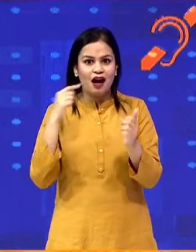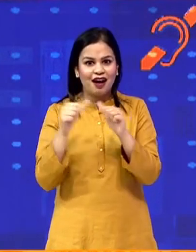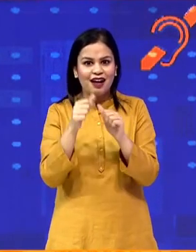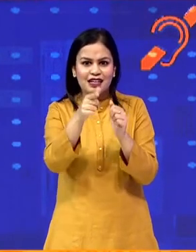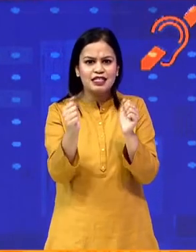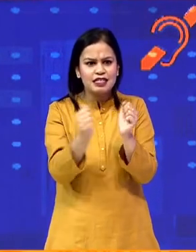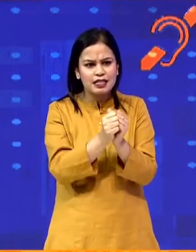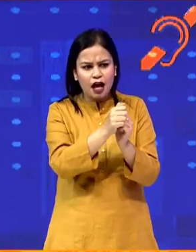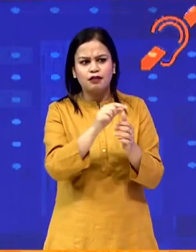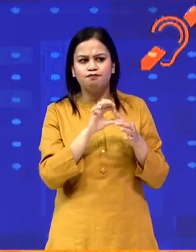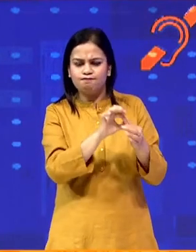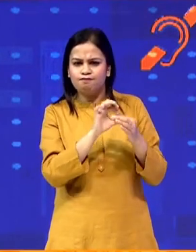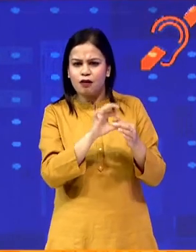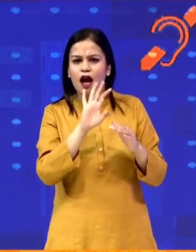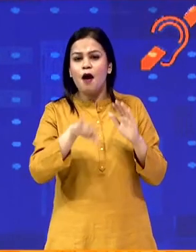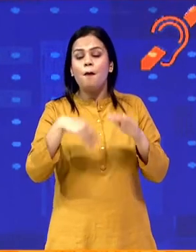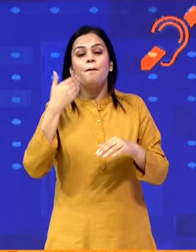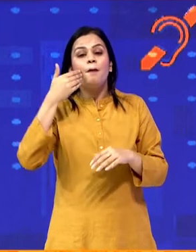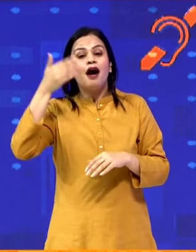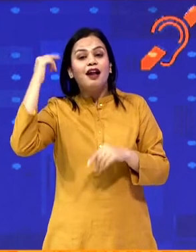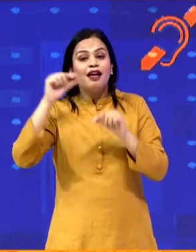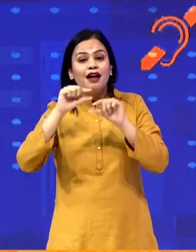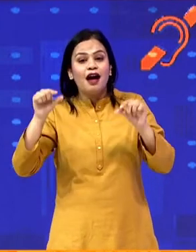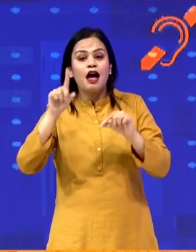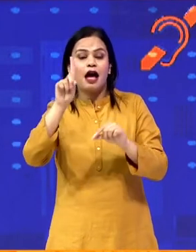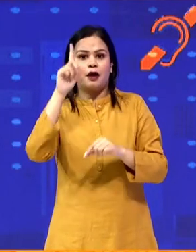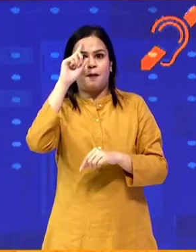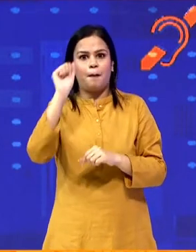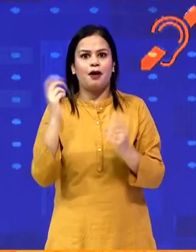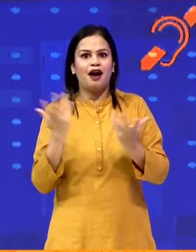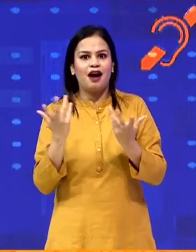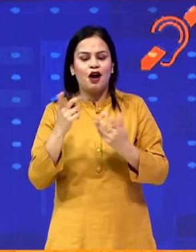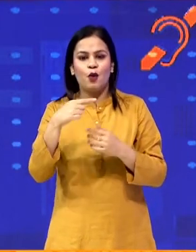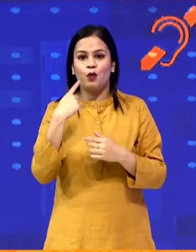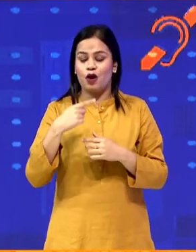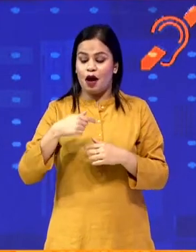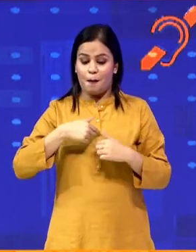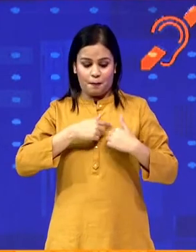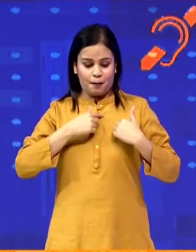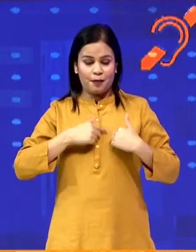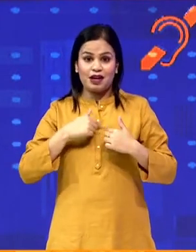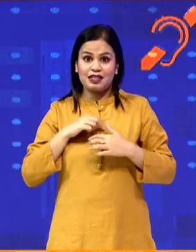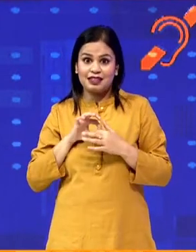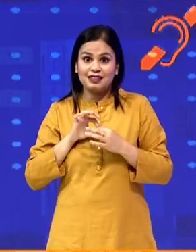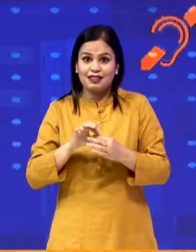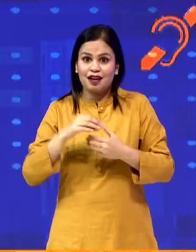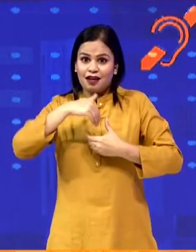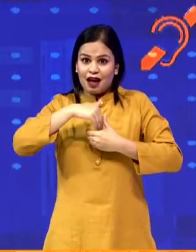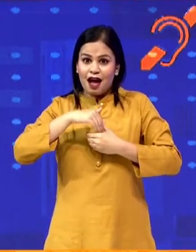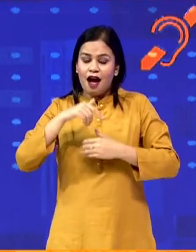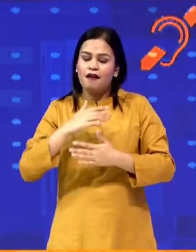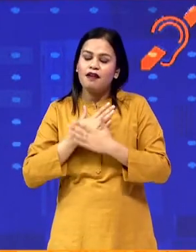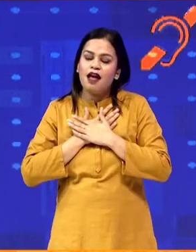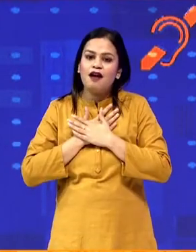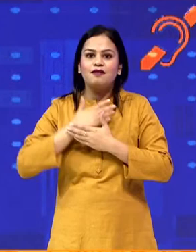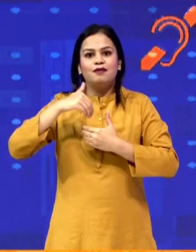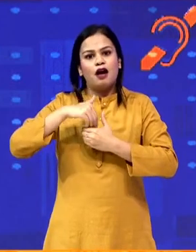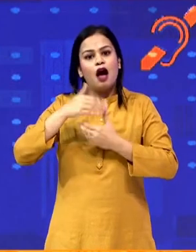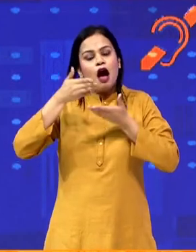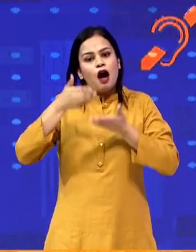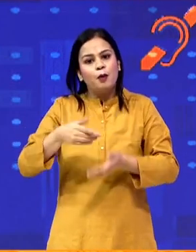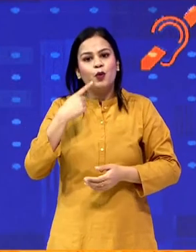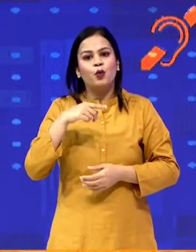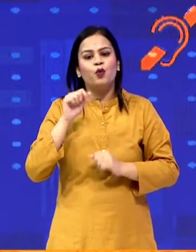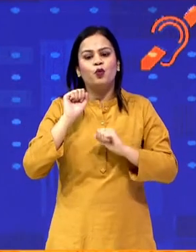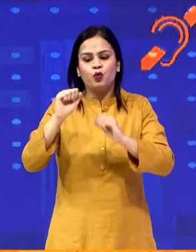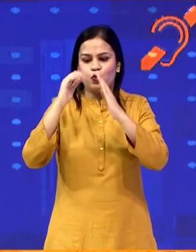करके मुझे मजूर सुल्तानपुर की वो लाइन याद ए रही है रहते थे कभी जिनके दिल में हम जान से प्यारों की तरह बैठे हैं उन्हें